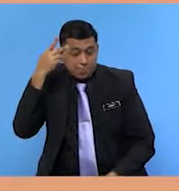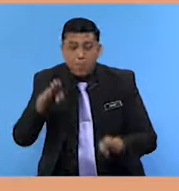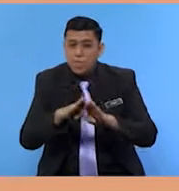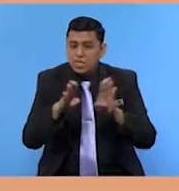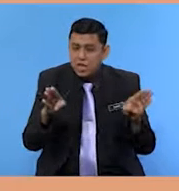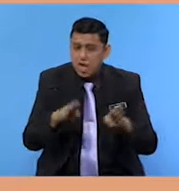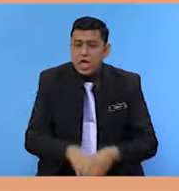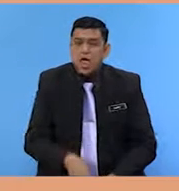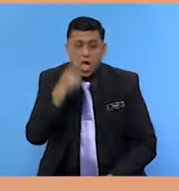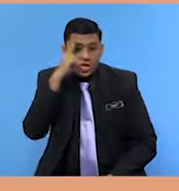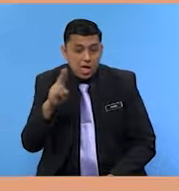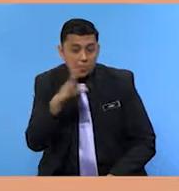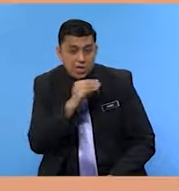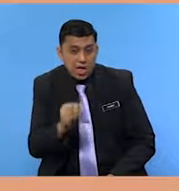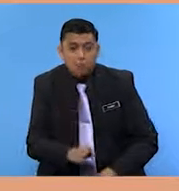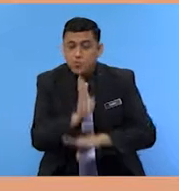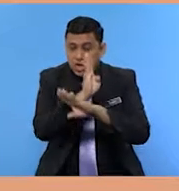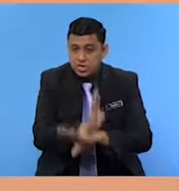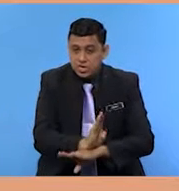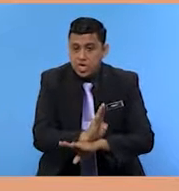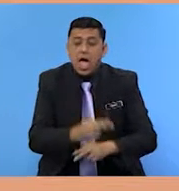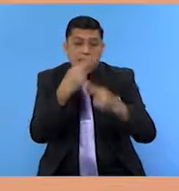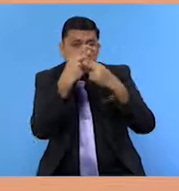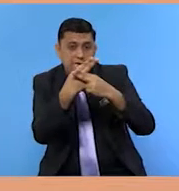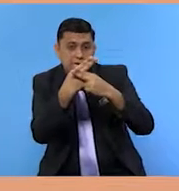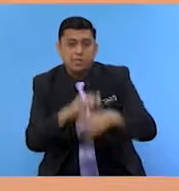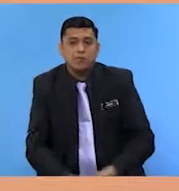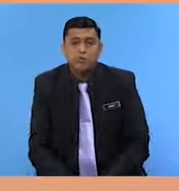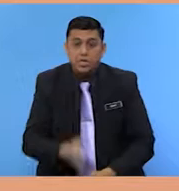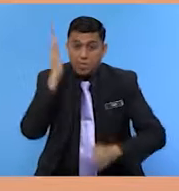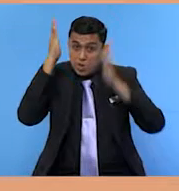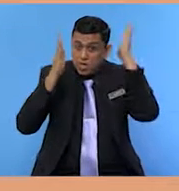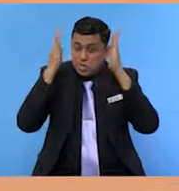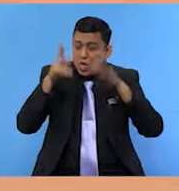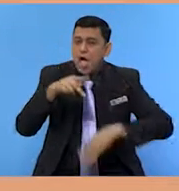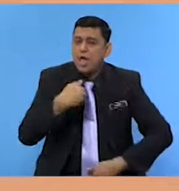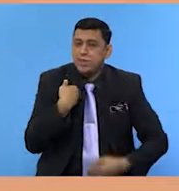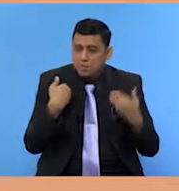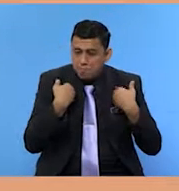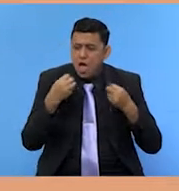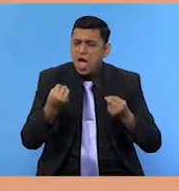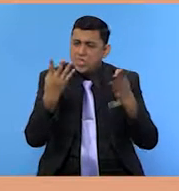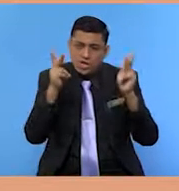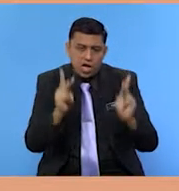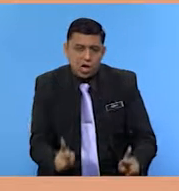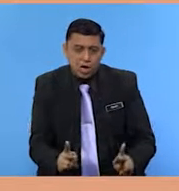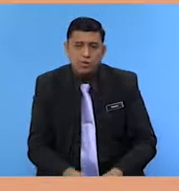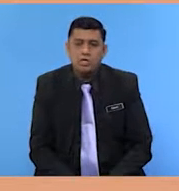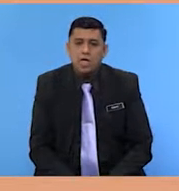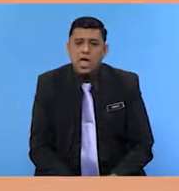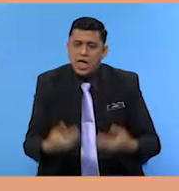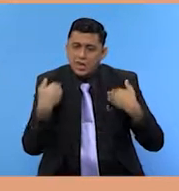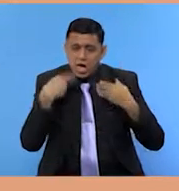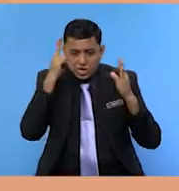juga turut menjadi halangan perpaduan di negara kita. Malaysia mempunyai masyarakat berbilang kaum dengan pegangan agama